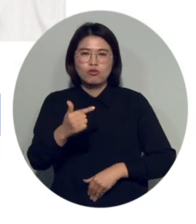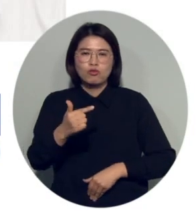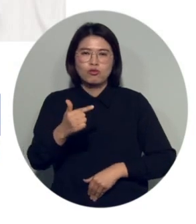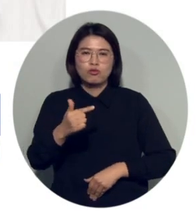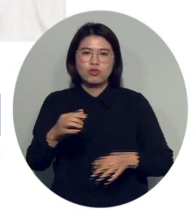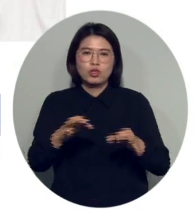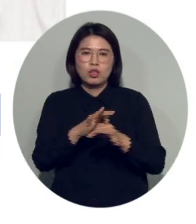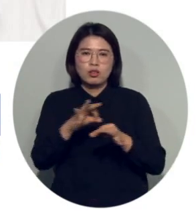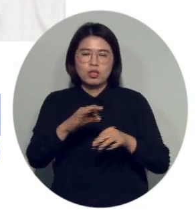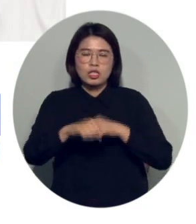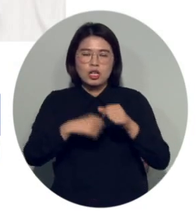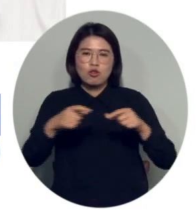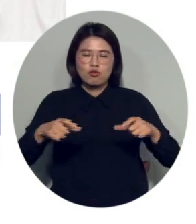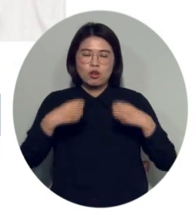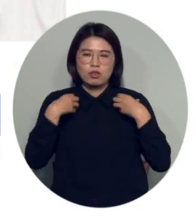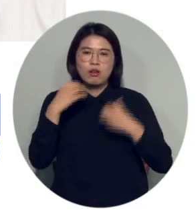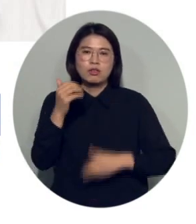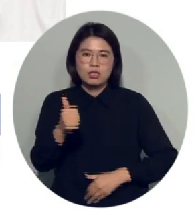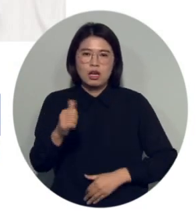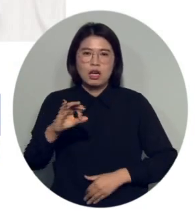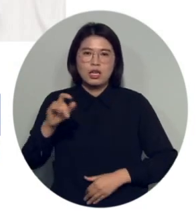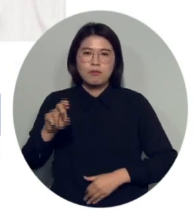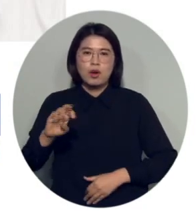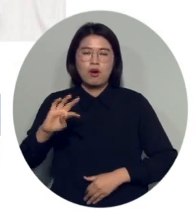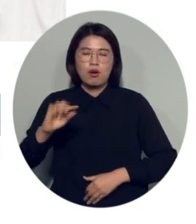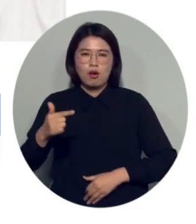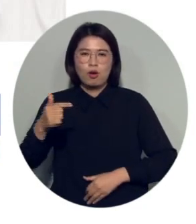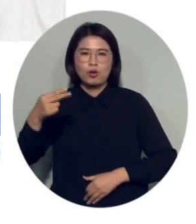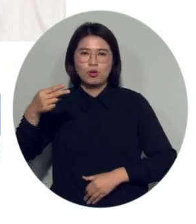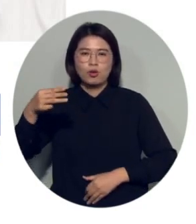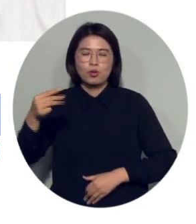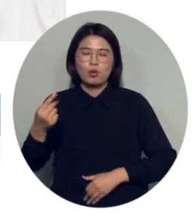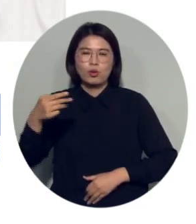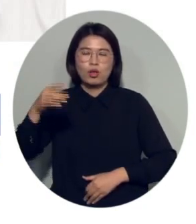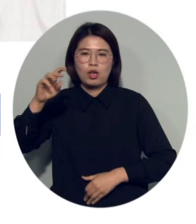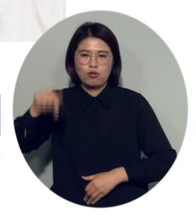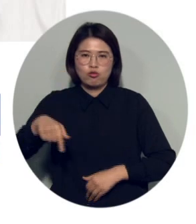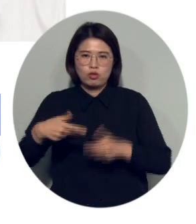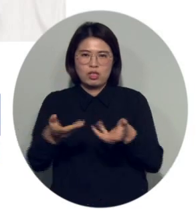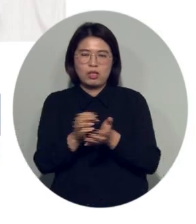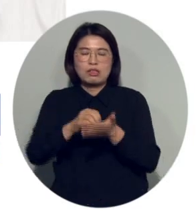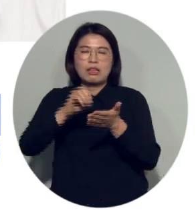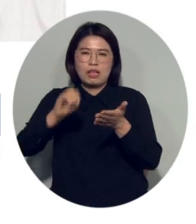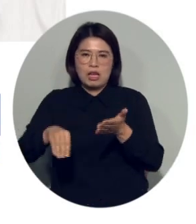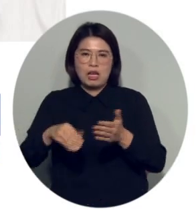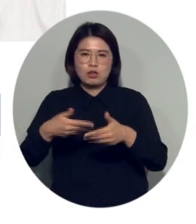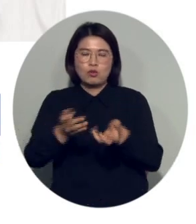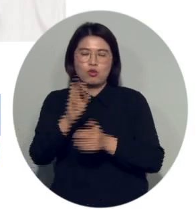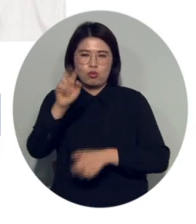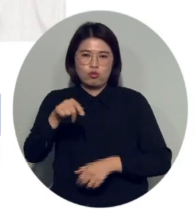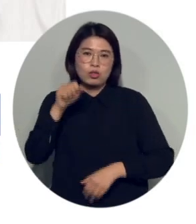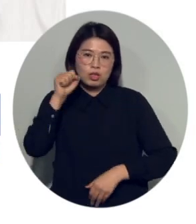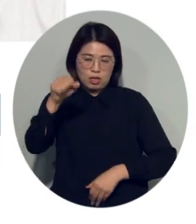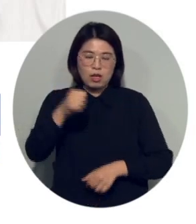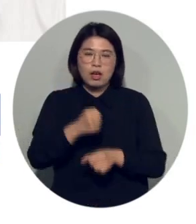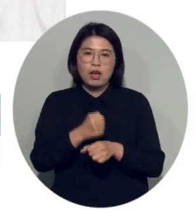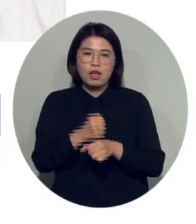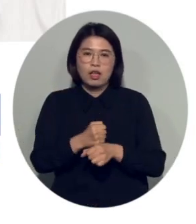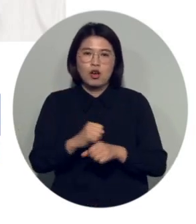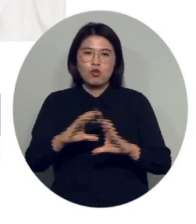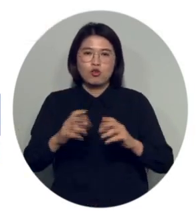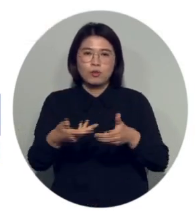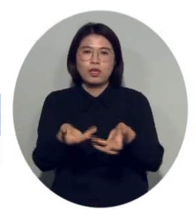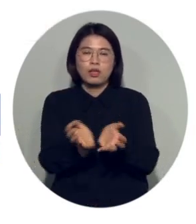경제자유구역 성장과 함께 임 병 헌 도 태우 등 3명이 탈 당해서 무 수족 술 말을 합니다 또 국민의 당